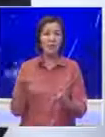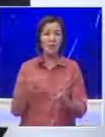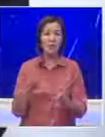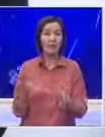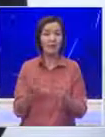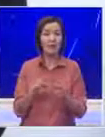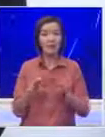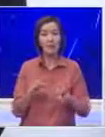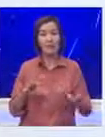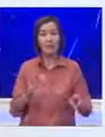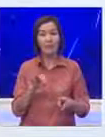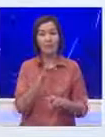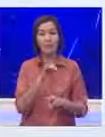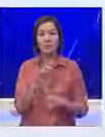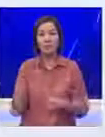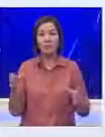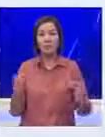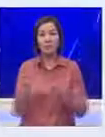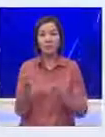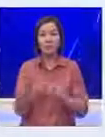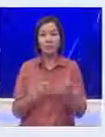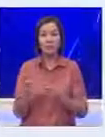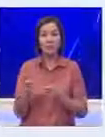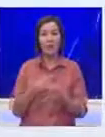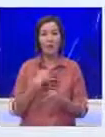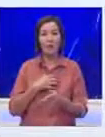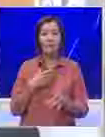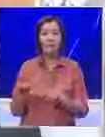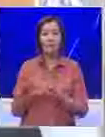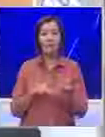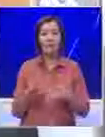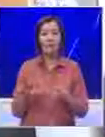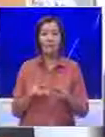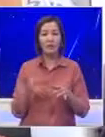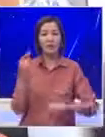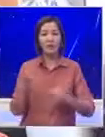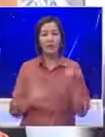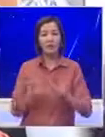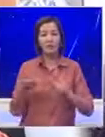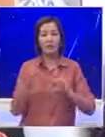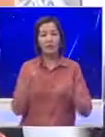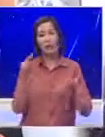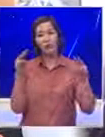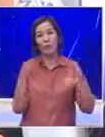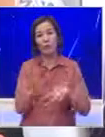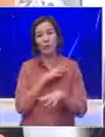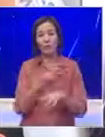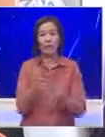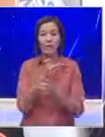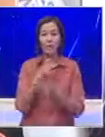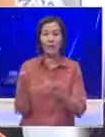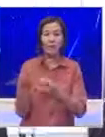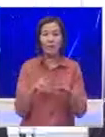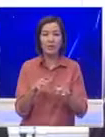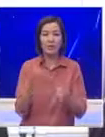Республикасы энергетика министрлігі мен Самұрық қазына қоры басшылары маңызды шараға телекөпір арқылы онлайн куә болды.